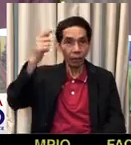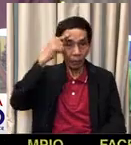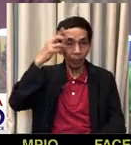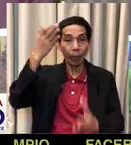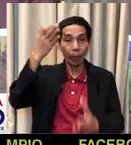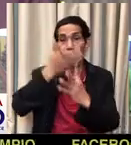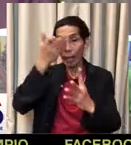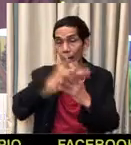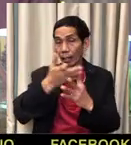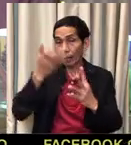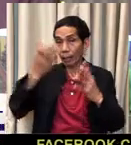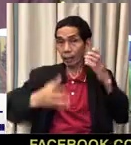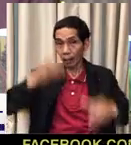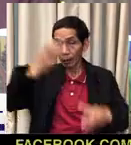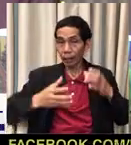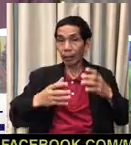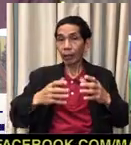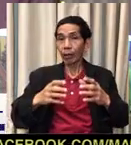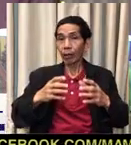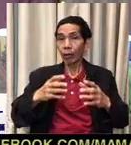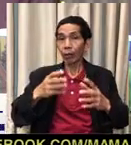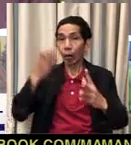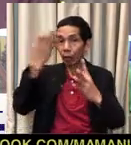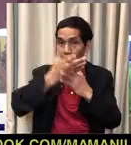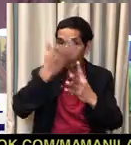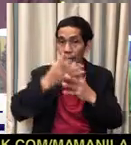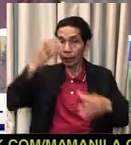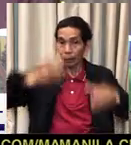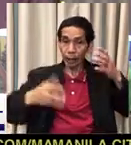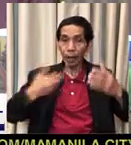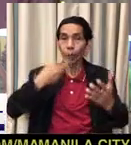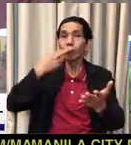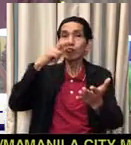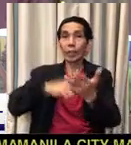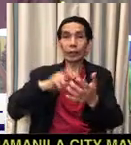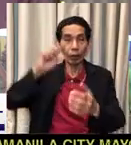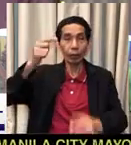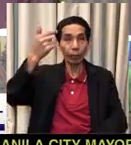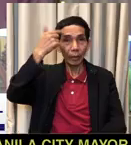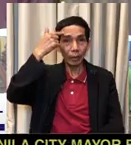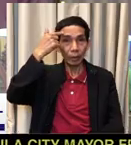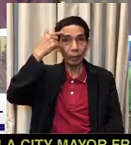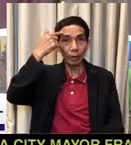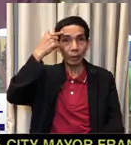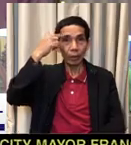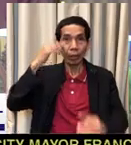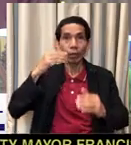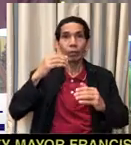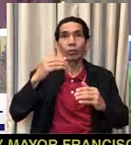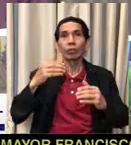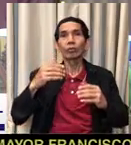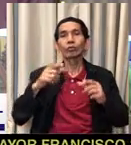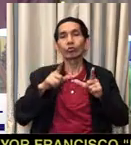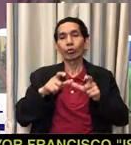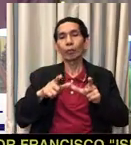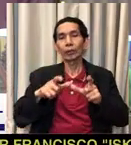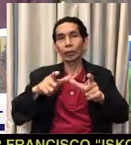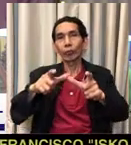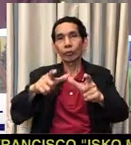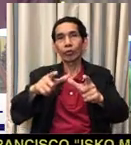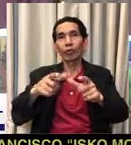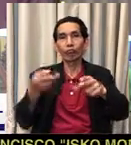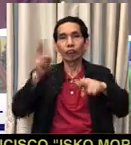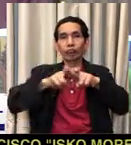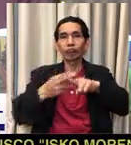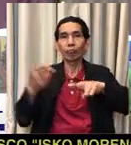magpapail sa inyo. Tapos, habang pinapailan kayo ng kaso, may record na kayo sa gobyerno, tumatakbo ang penalties and surcharges.